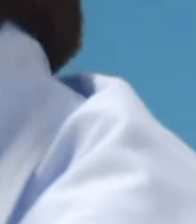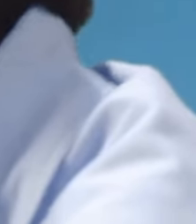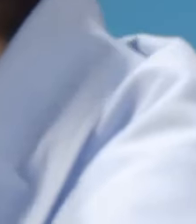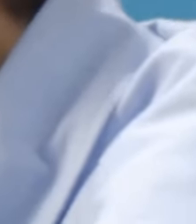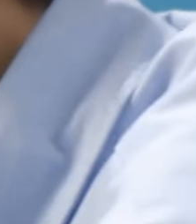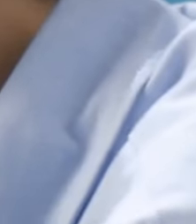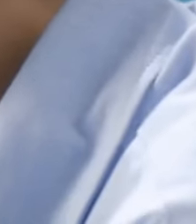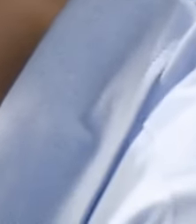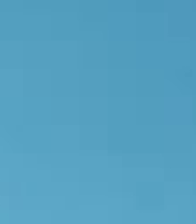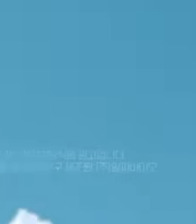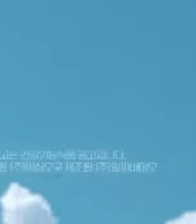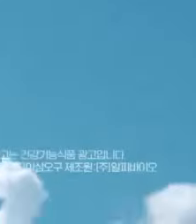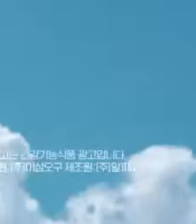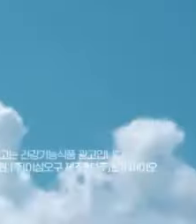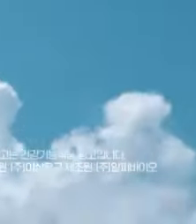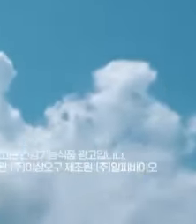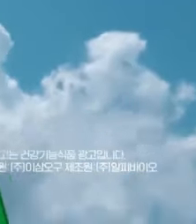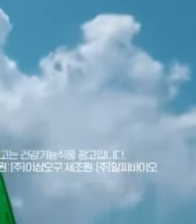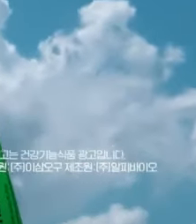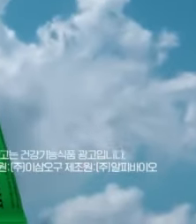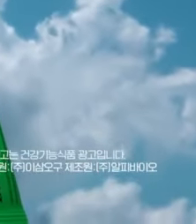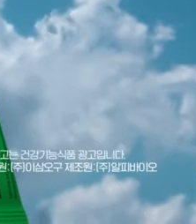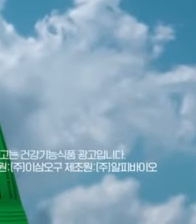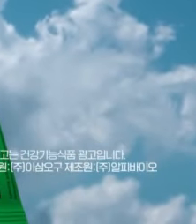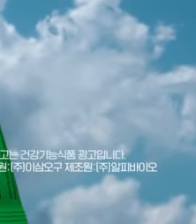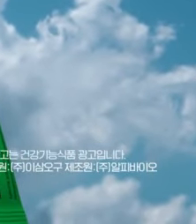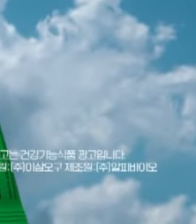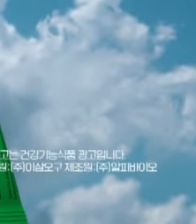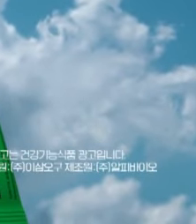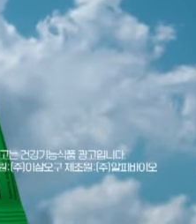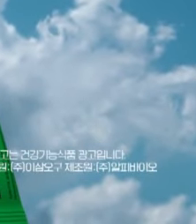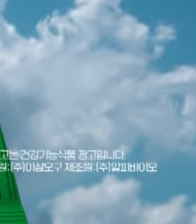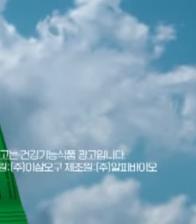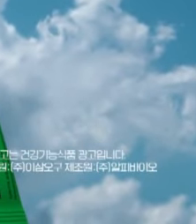면역 맛있게 쌓는 시대. 요즘 면역 이뮨베라.